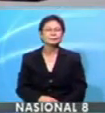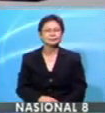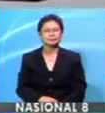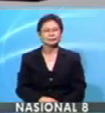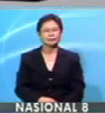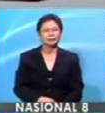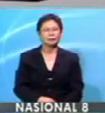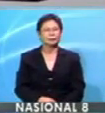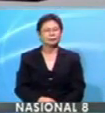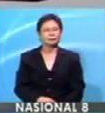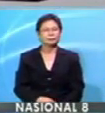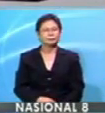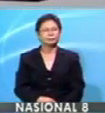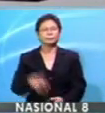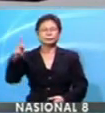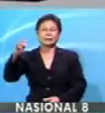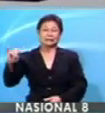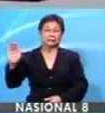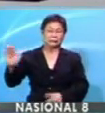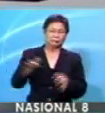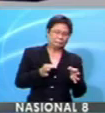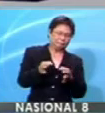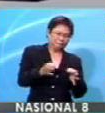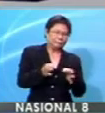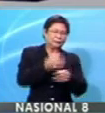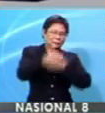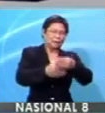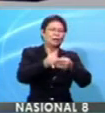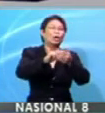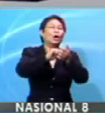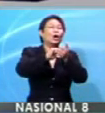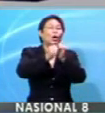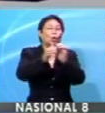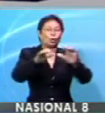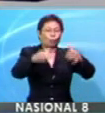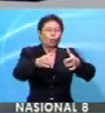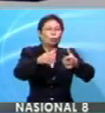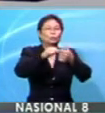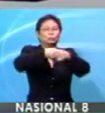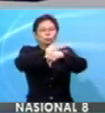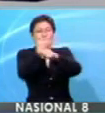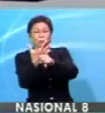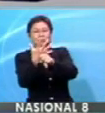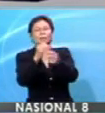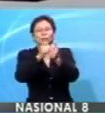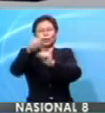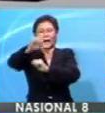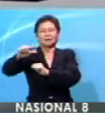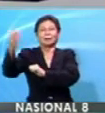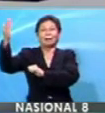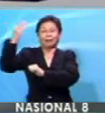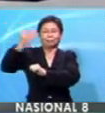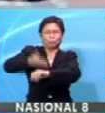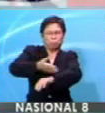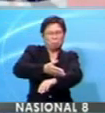tersebut dalam pada itu kiri terut mengulas tentang prestasi skuad negara dalam sukan komunuel dan sukan Asia yang lalu